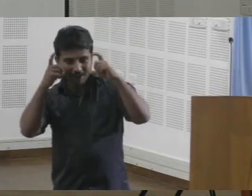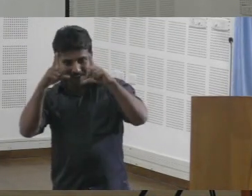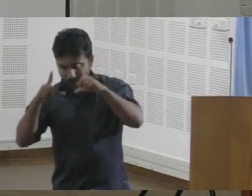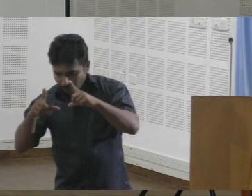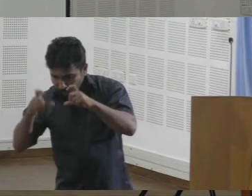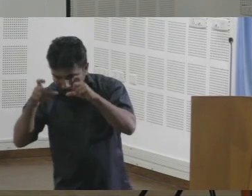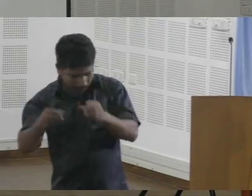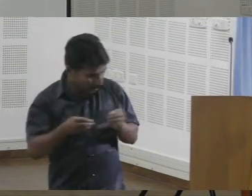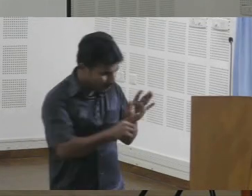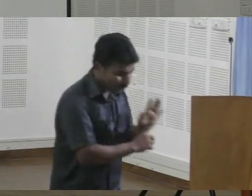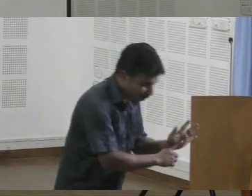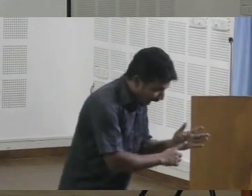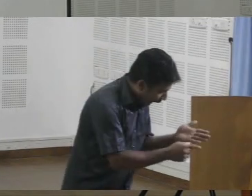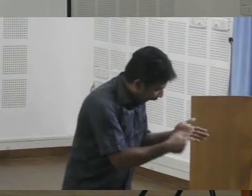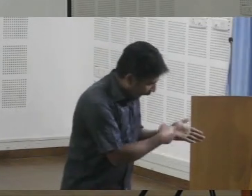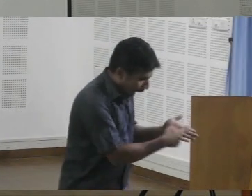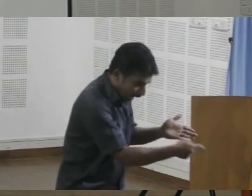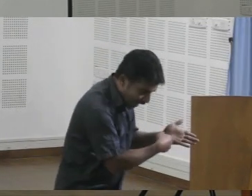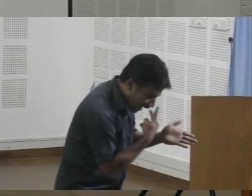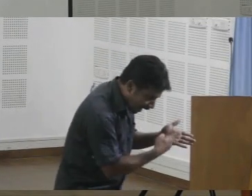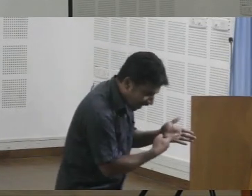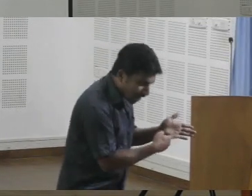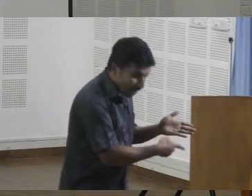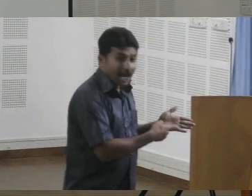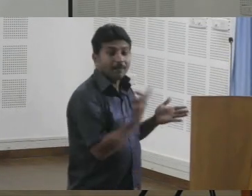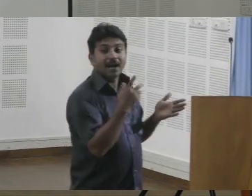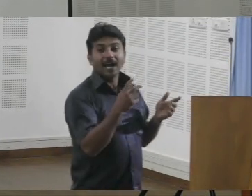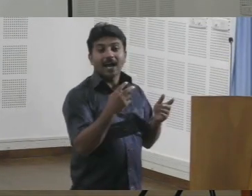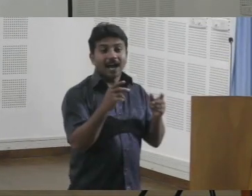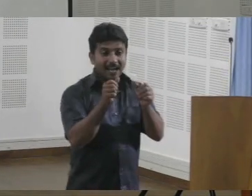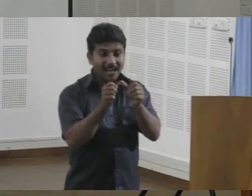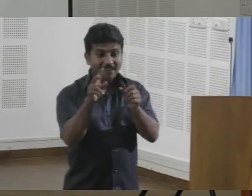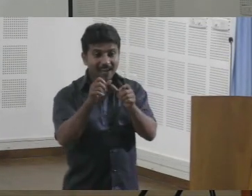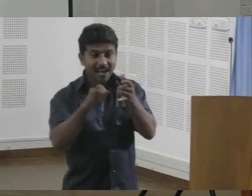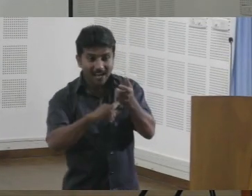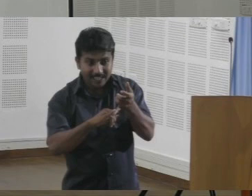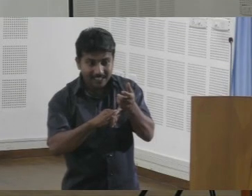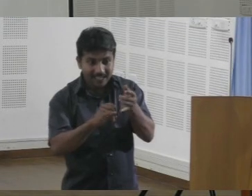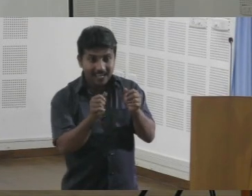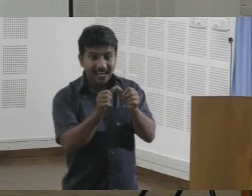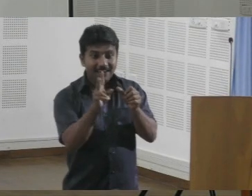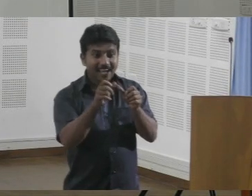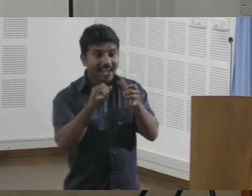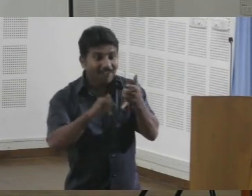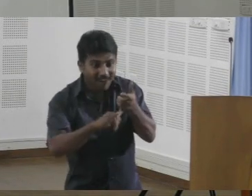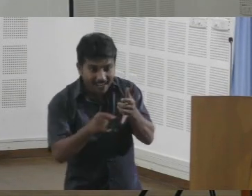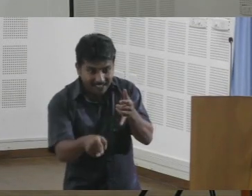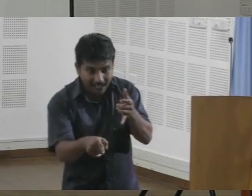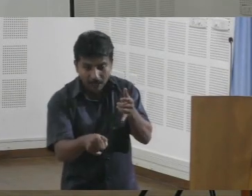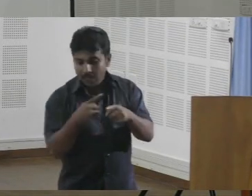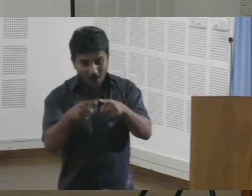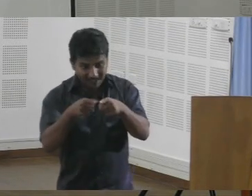വെച്ച് കമ്മ്യൂണിക്കേറ്റ് ചെയ്തപ്പോ ശരിക്കും ആവാസും ടെക്സ്റ്റും തമ്മിലുള്ള ഡിഫറൻസ് ആവാസും വോയിസും ഉണ്ട്, പിക്ചേഴ്സിന്റെ ഒപ്പം